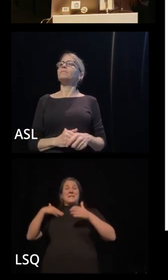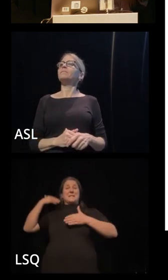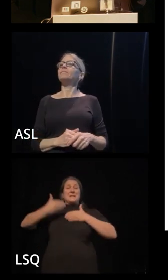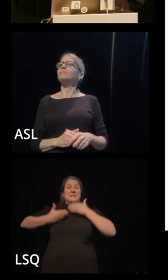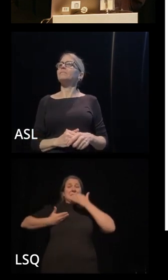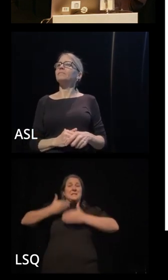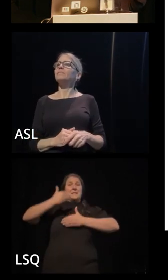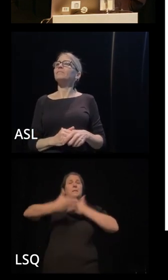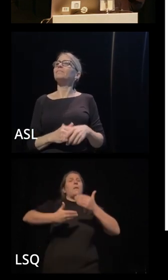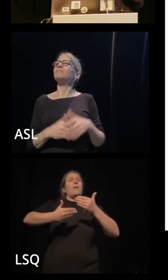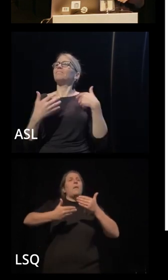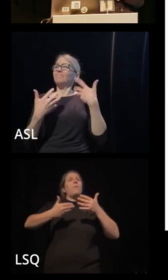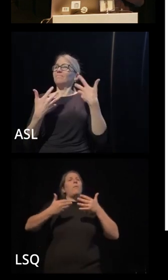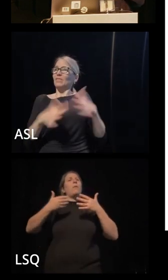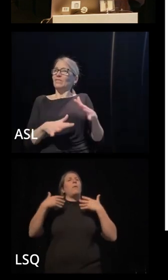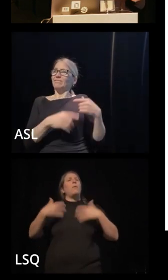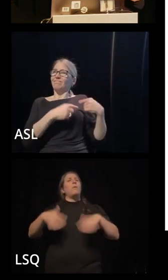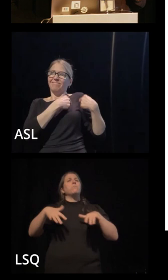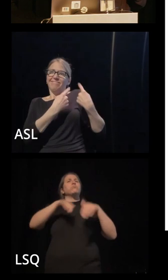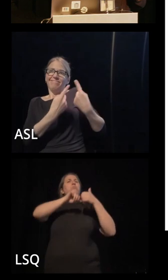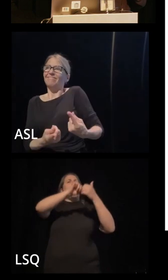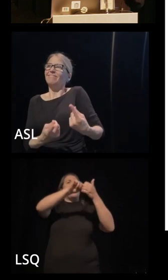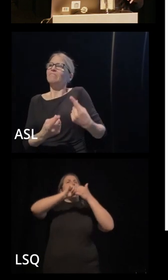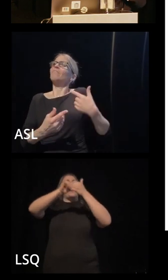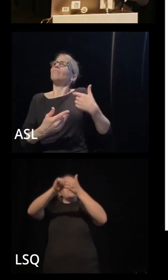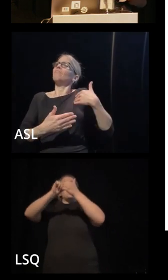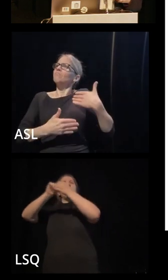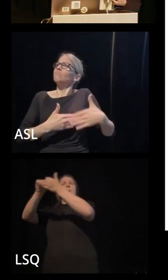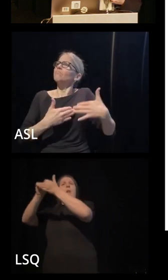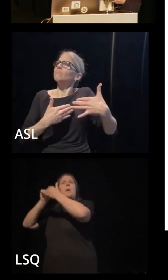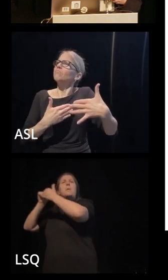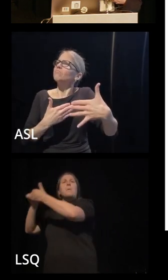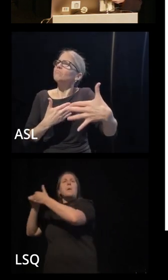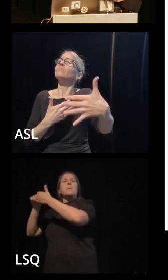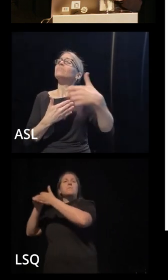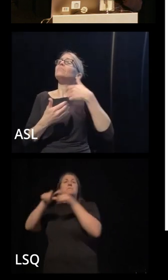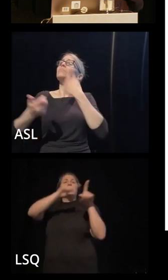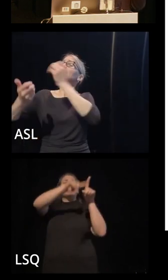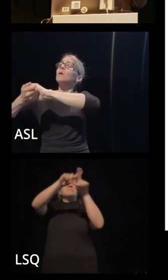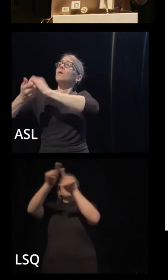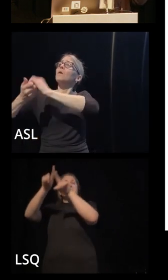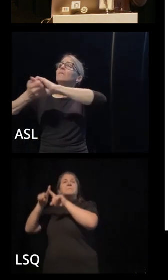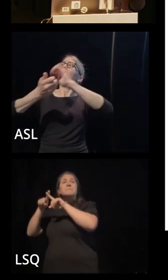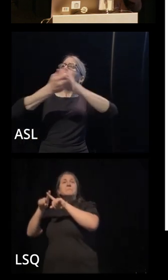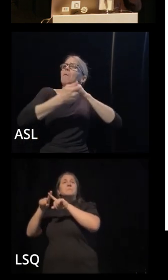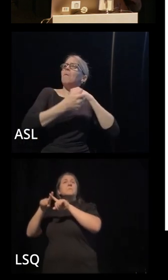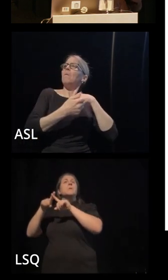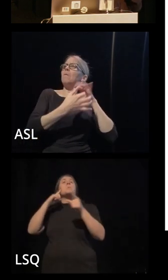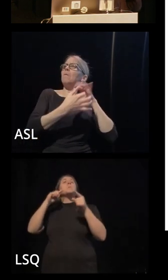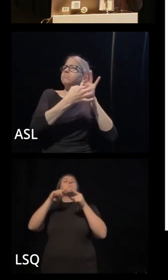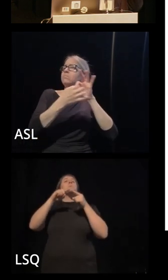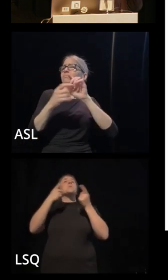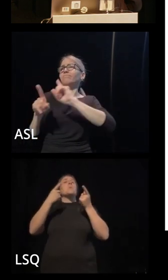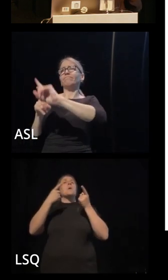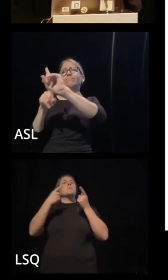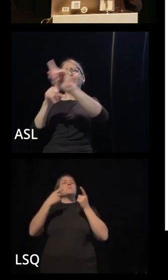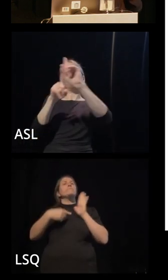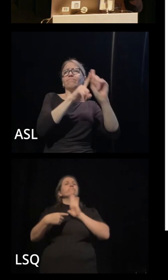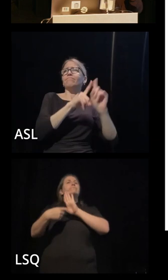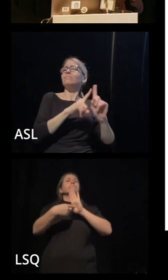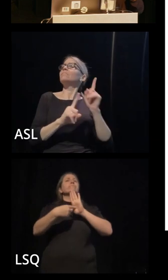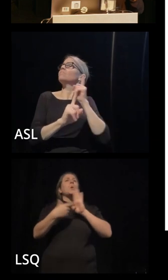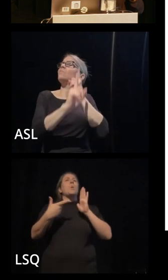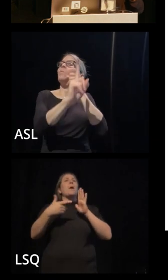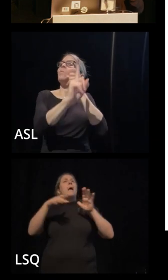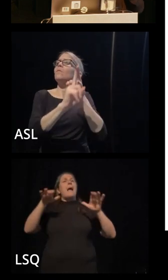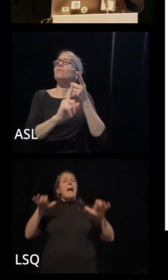impliqué énormément de collaborateurs de différents secteurs et qui se rapprochent autour d'une approche scénique qui est basée vraiment sur l'action